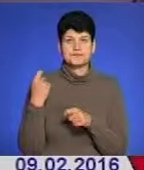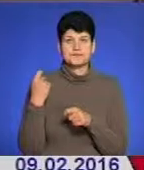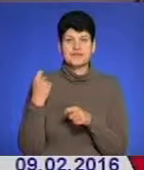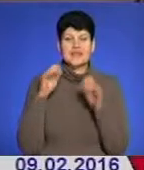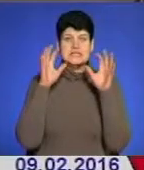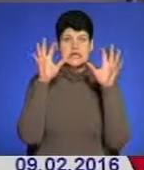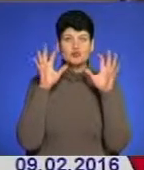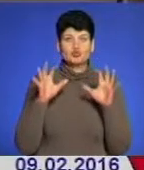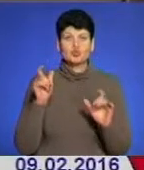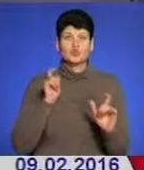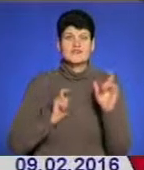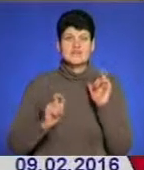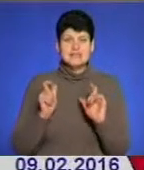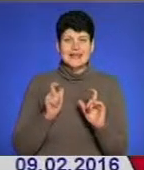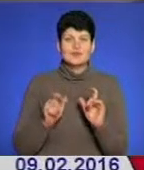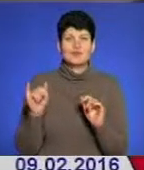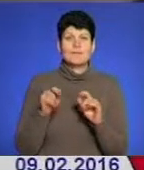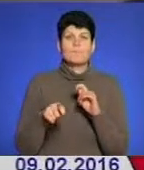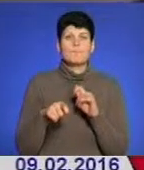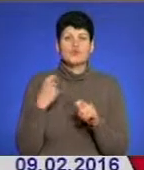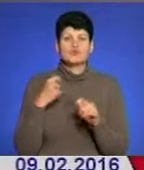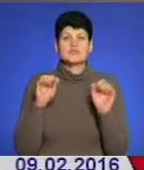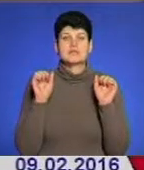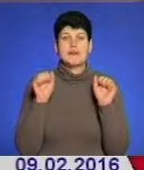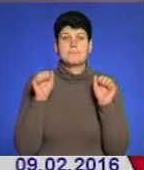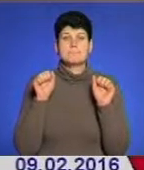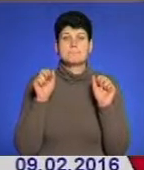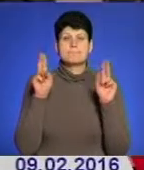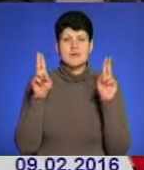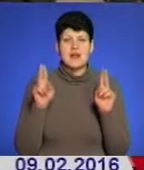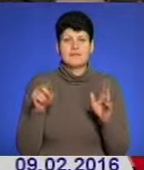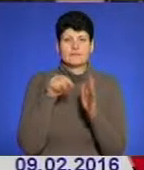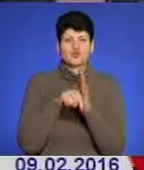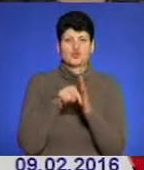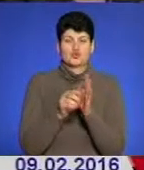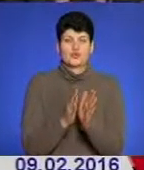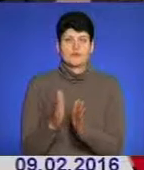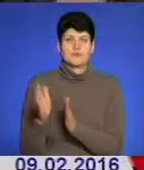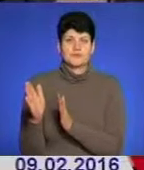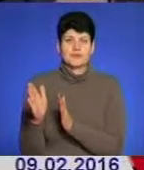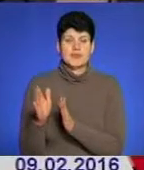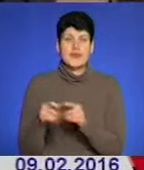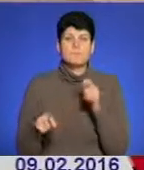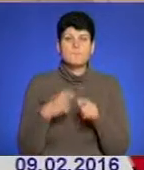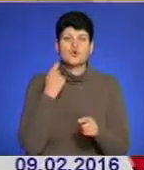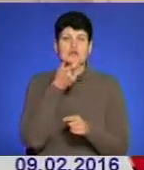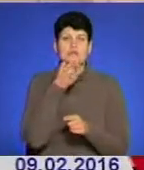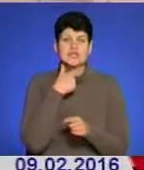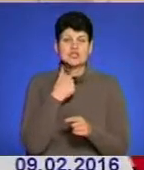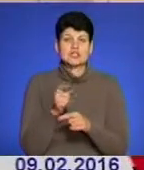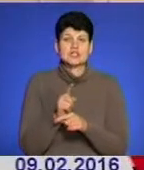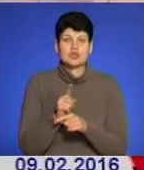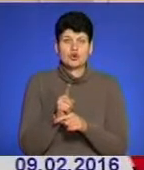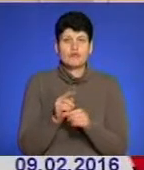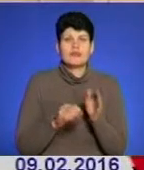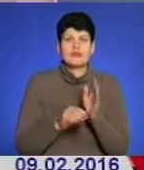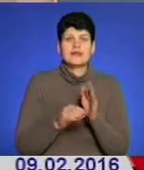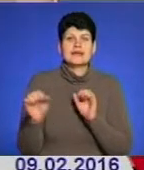статуту університету, і порушення правил внутрішнього розпорядку університету. На порушення етичних норм і статуту вишу